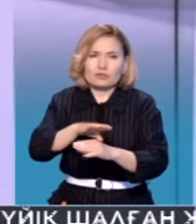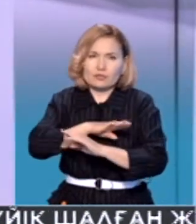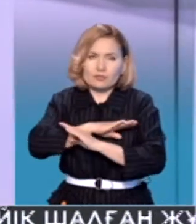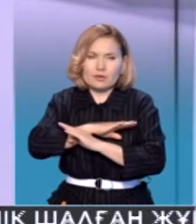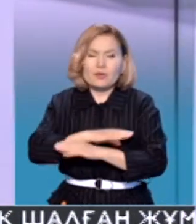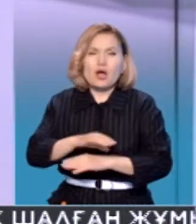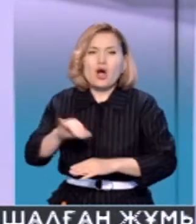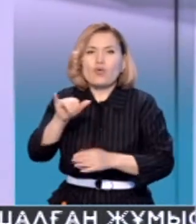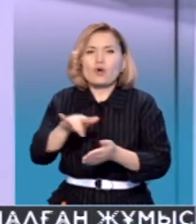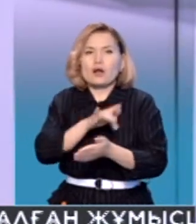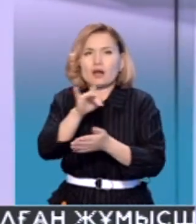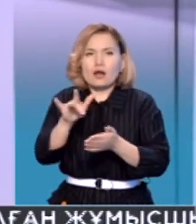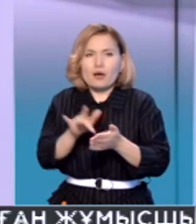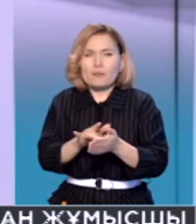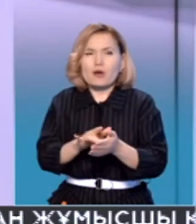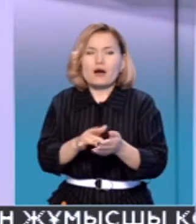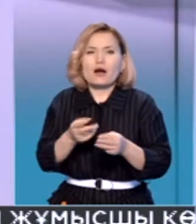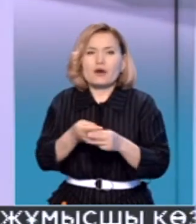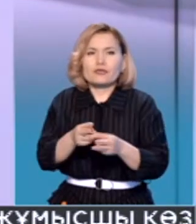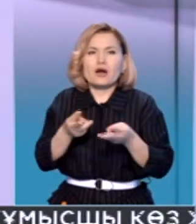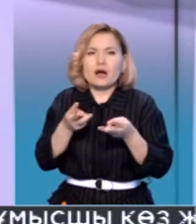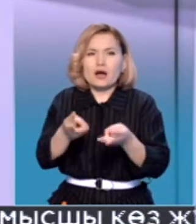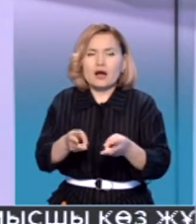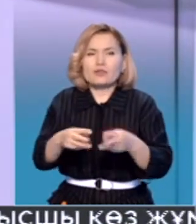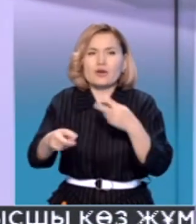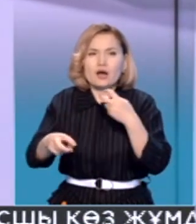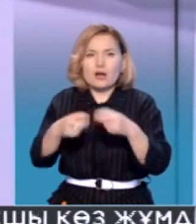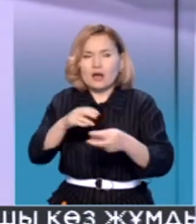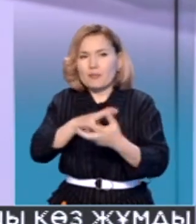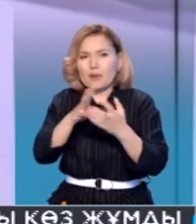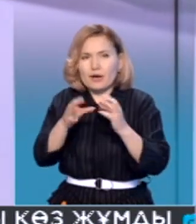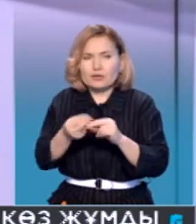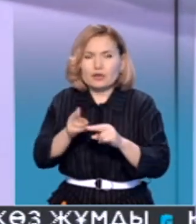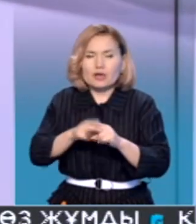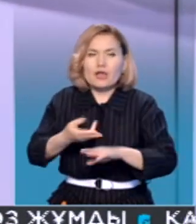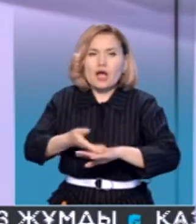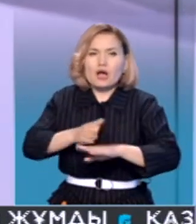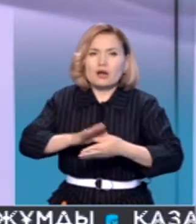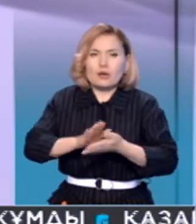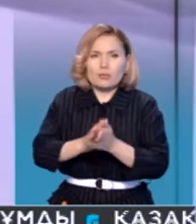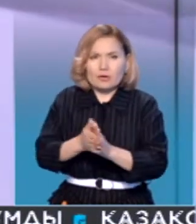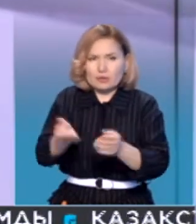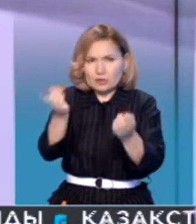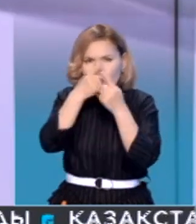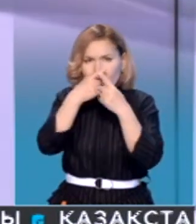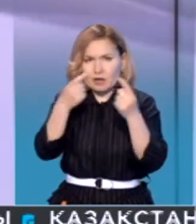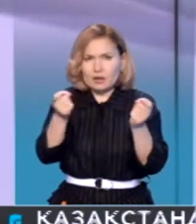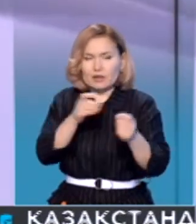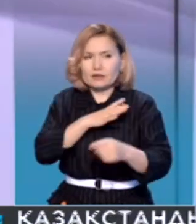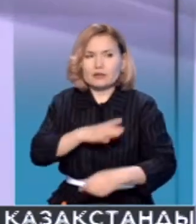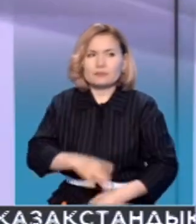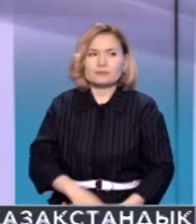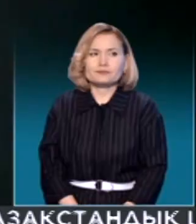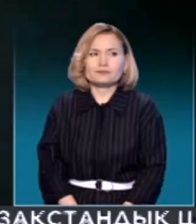Оралда жылу қазандығында апат болып, жергілікті деңгейде техногендік сипаттағы төтенше жағдай жарияланды.